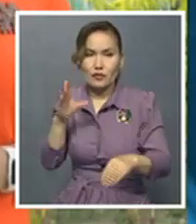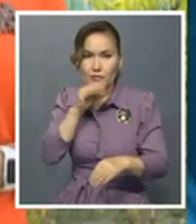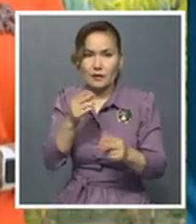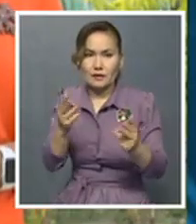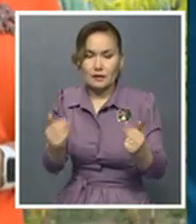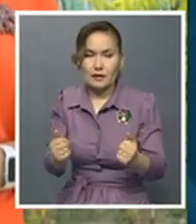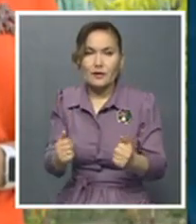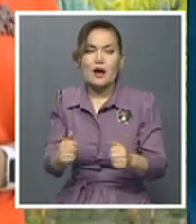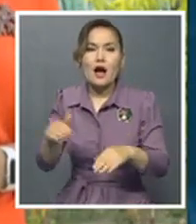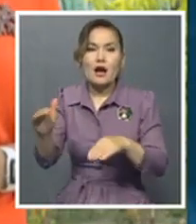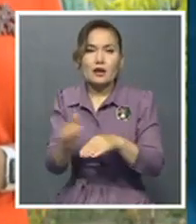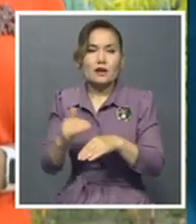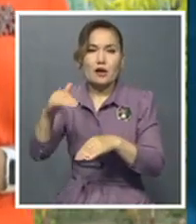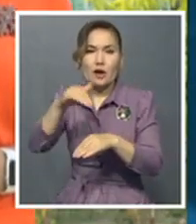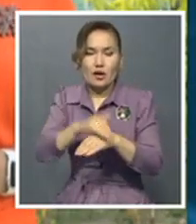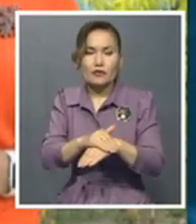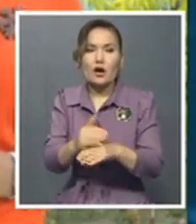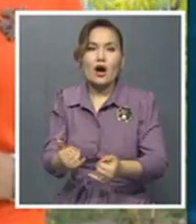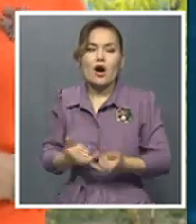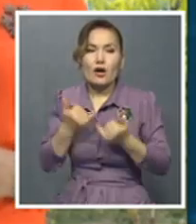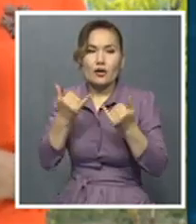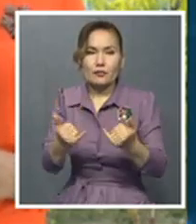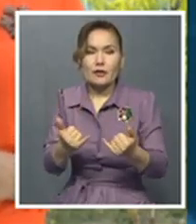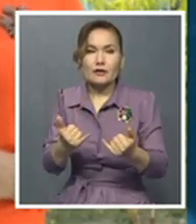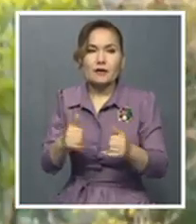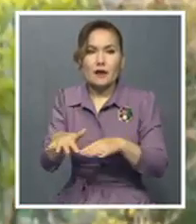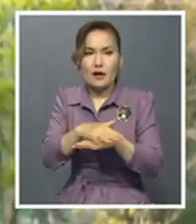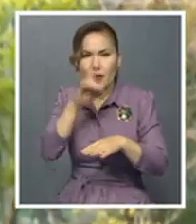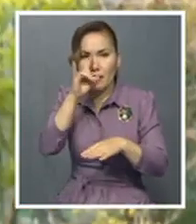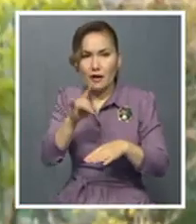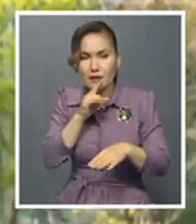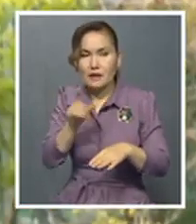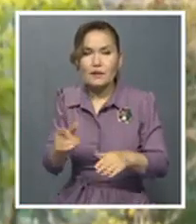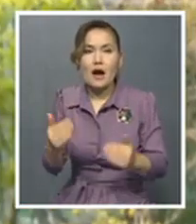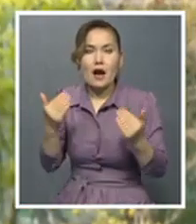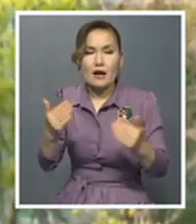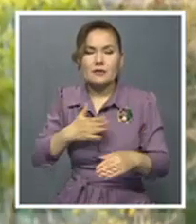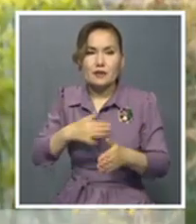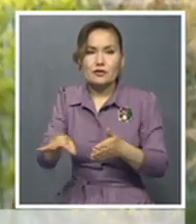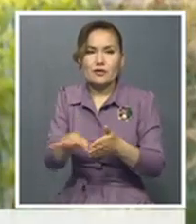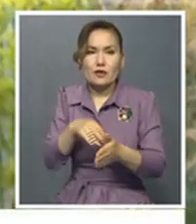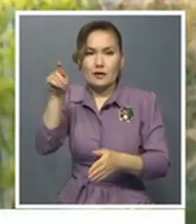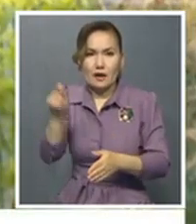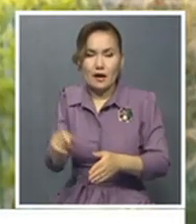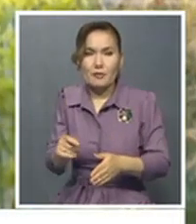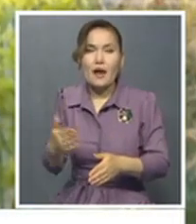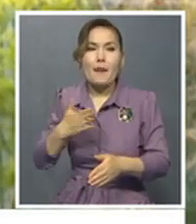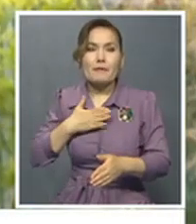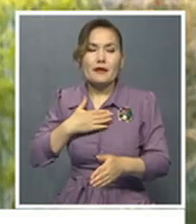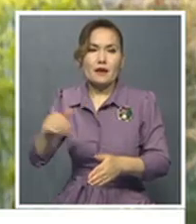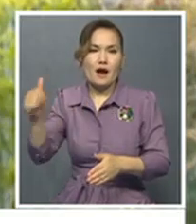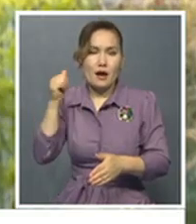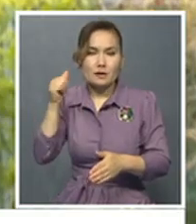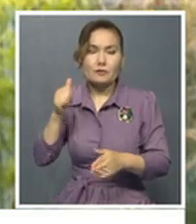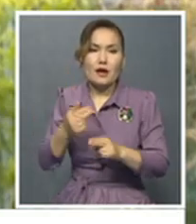Рахмет, Шерхан. Кешір, құрметті көрермен. Иә, біз дәл қазір оқиға орнында жүрміз. Дәл мына менің артымда тұрған